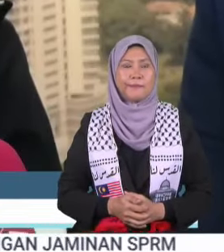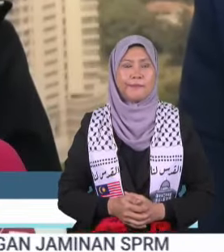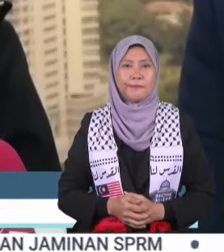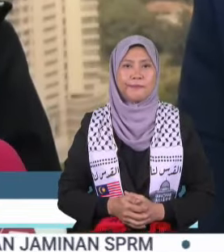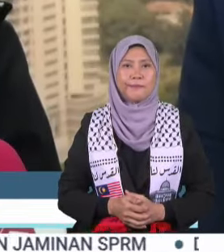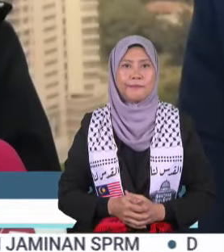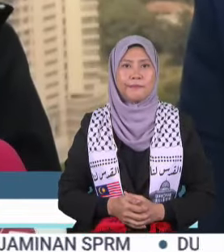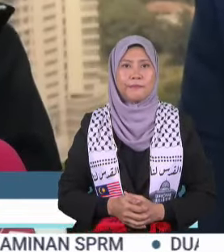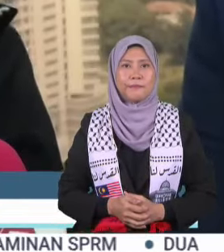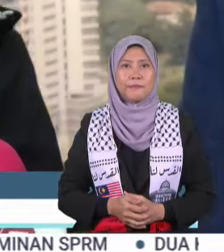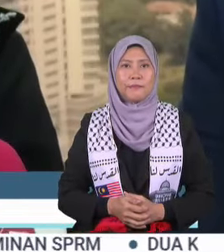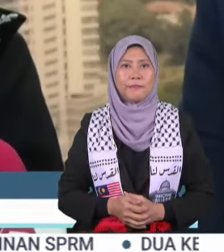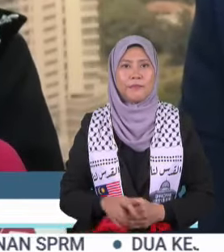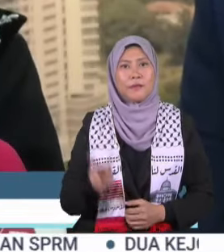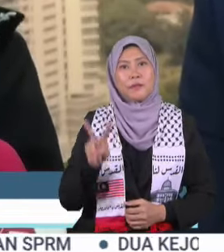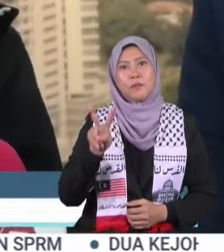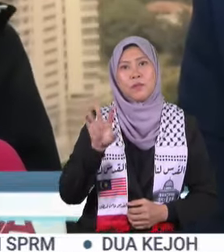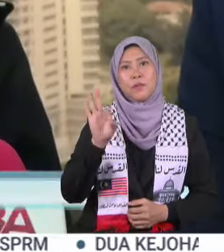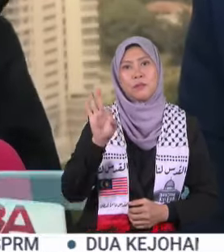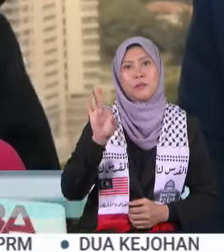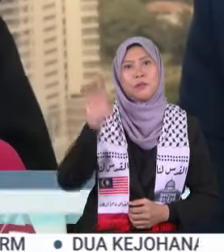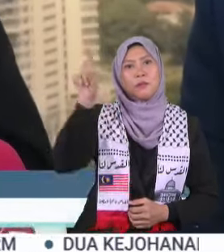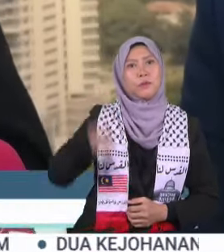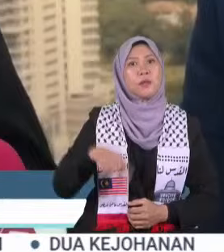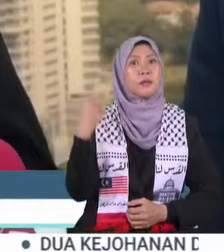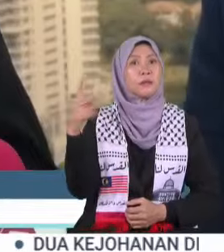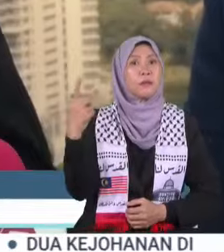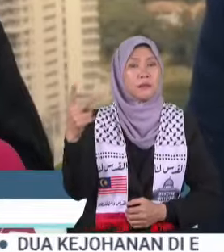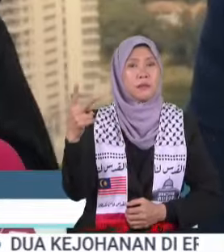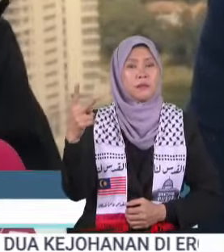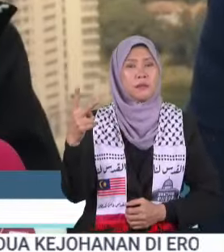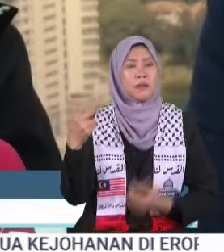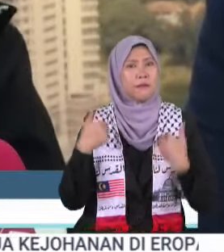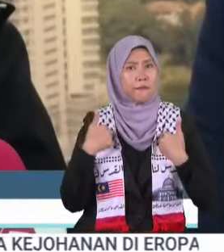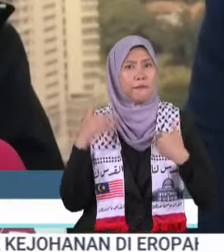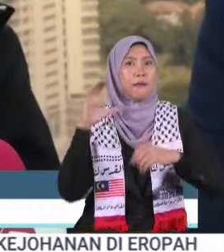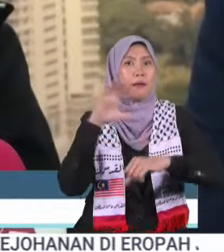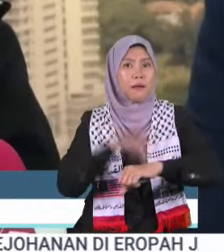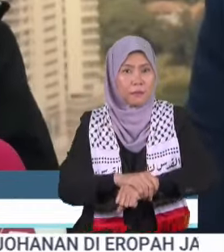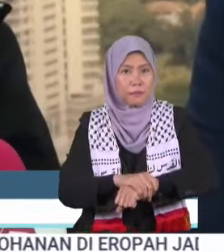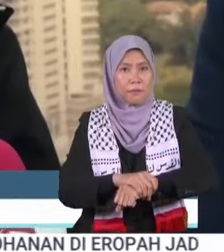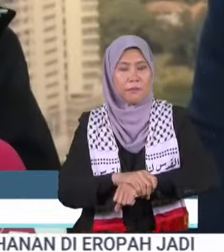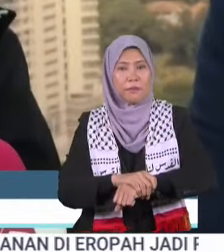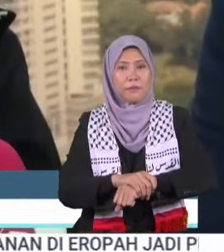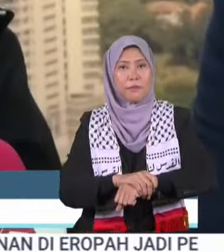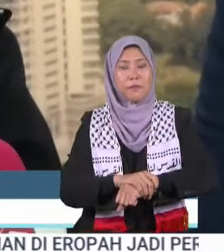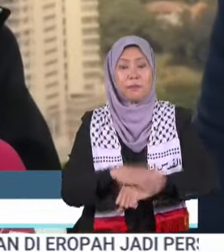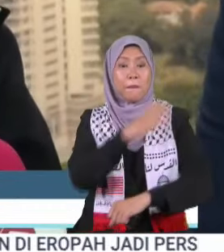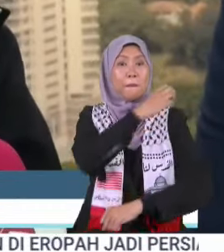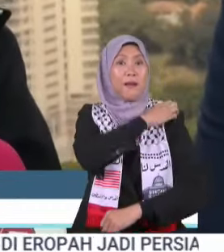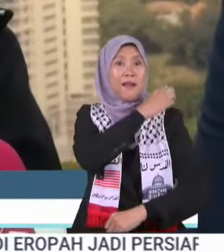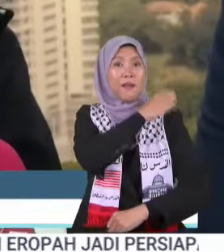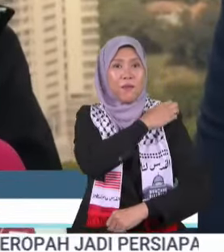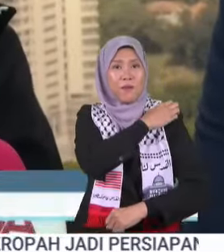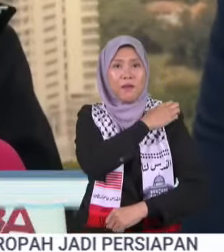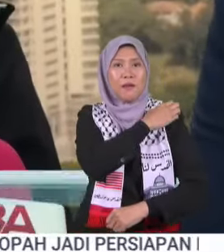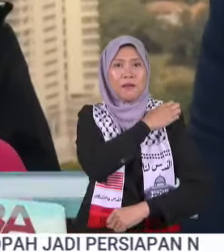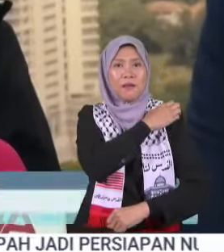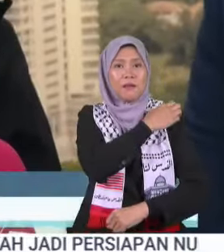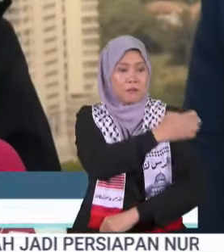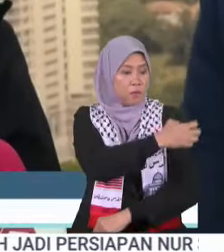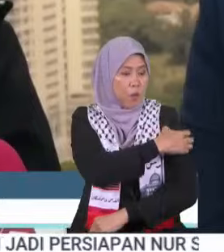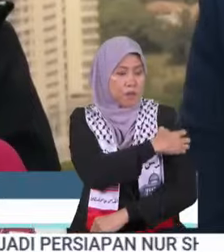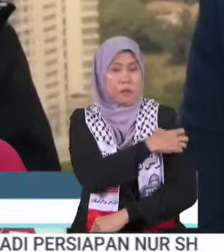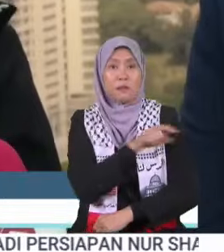siasatan pada 29 disember tu kita ada buat satu lagi tanggapan atas seorang pegawai agensi pengat